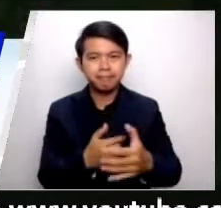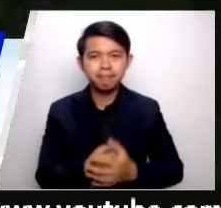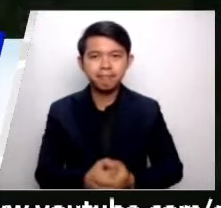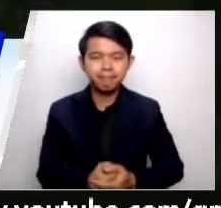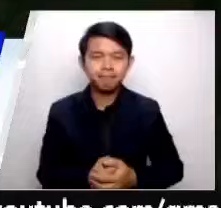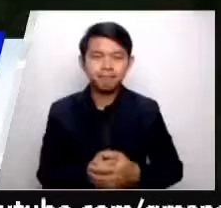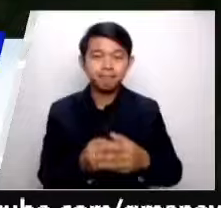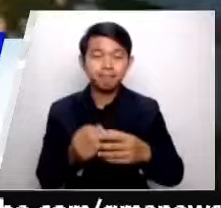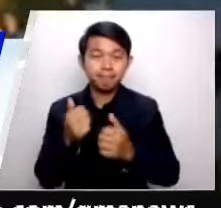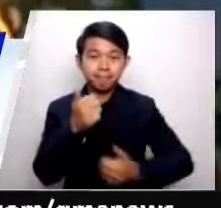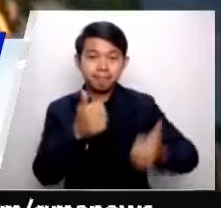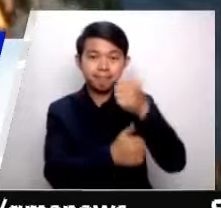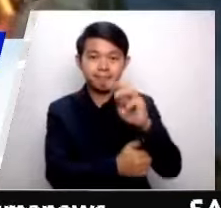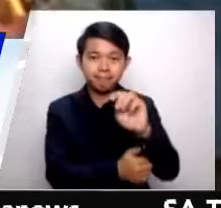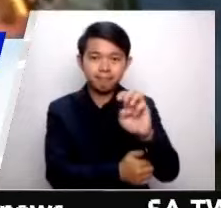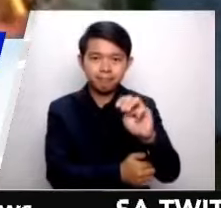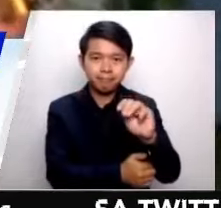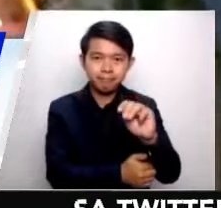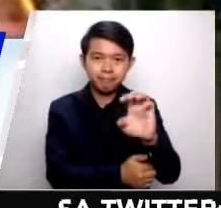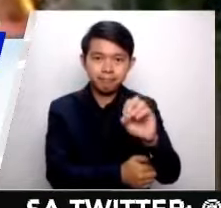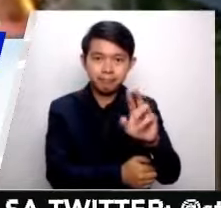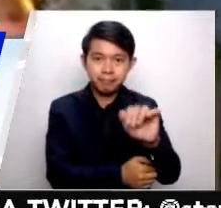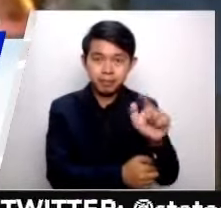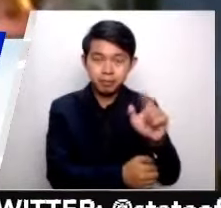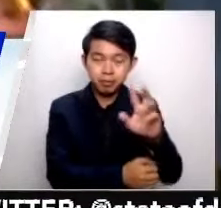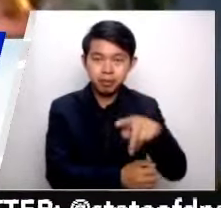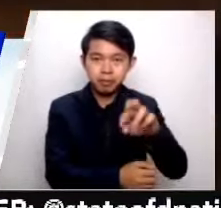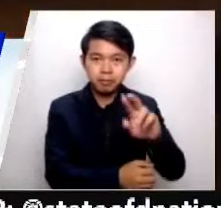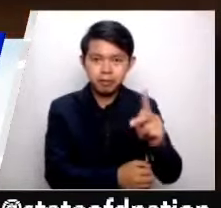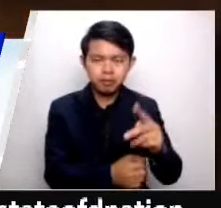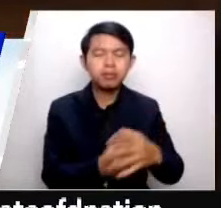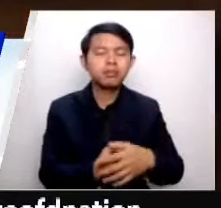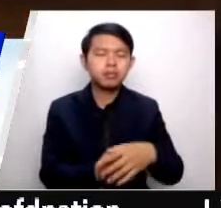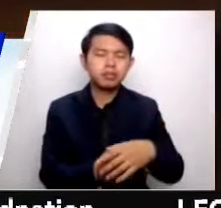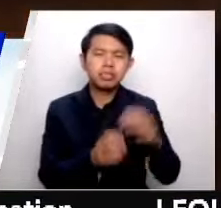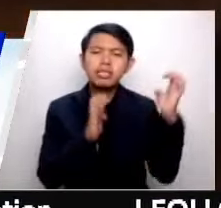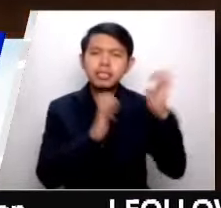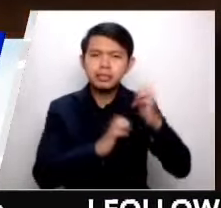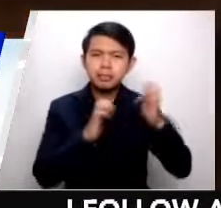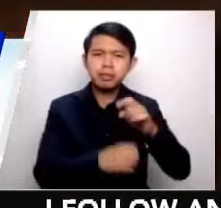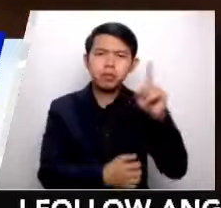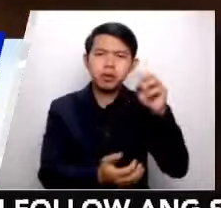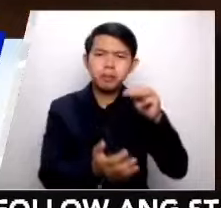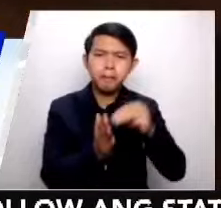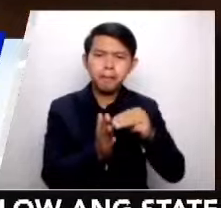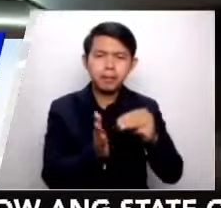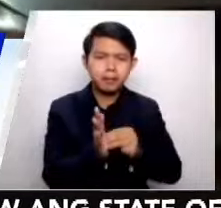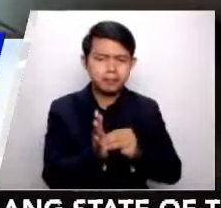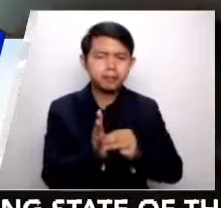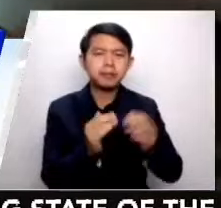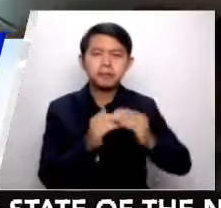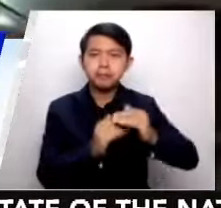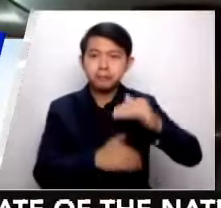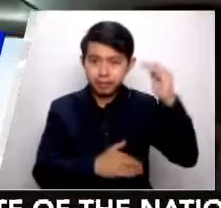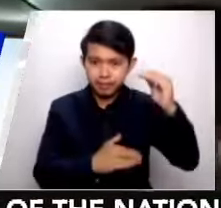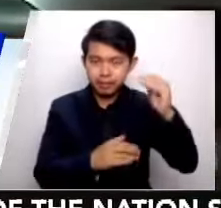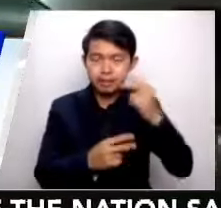ng undas ang weekend gayong taon, inaasahan nilang aabot sa 1 million ang mga dadalaw kumpara sa 800,000 noong